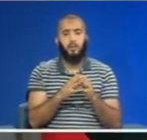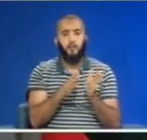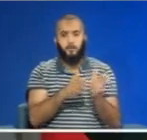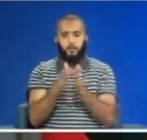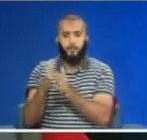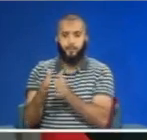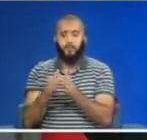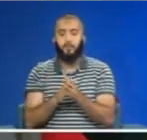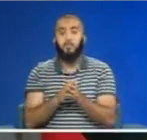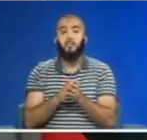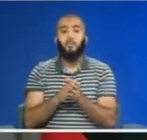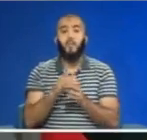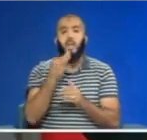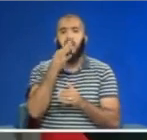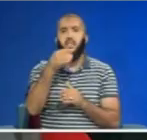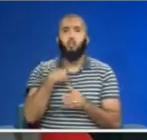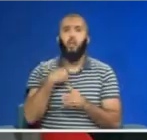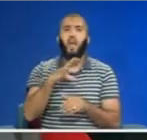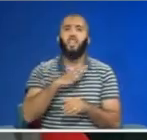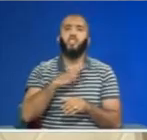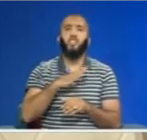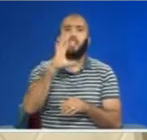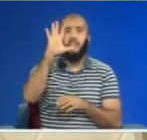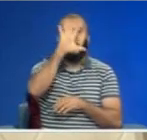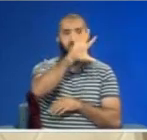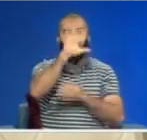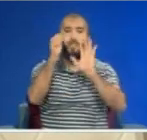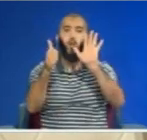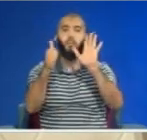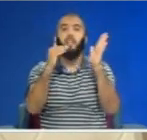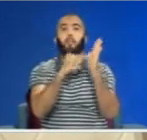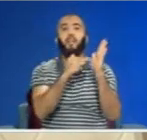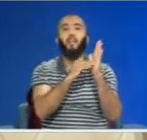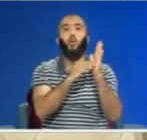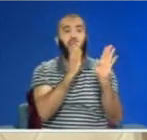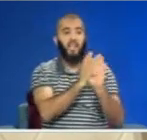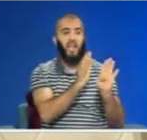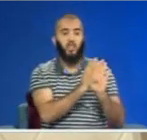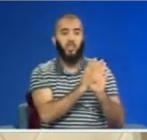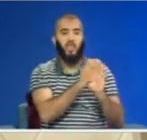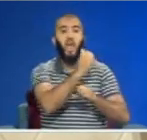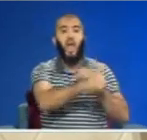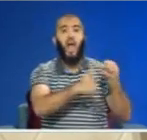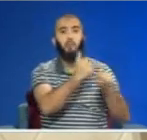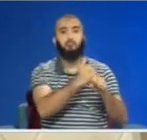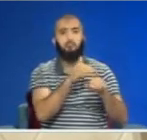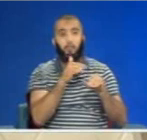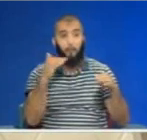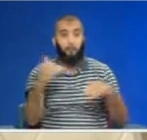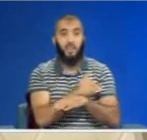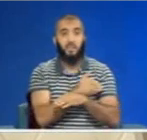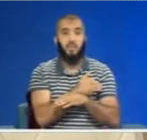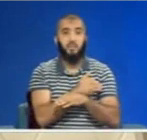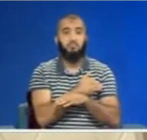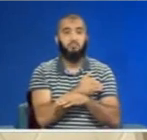طيب سألت عن المبلغ 56 مليون هل فيه زكاة؟ أولا 56 مليون هذا لم يبلغ بعد النصاب،